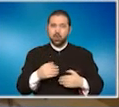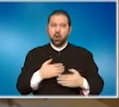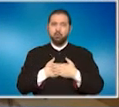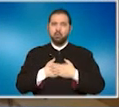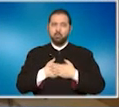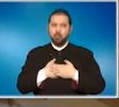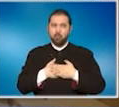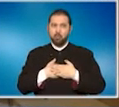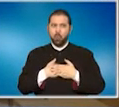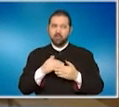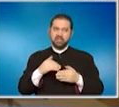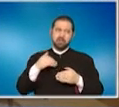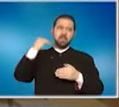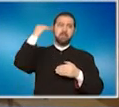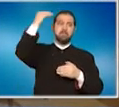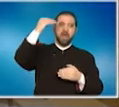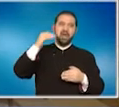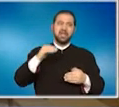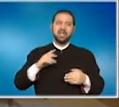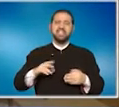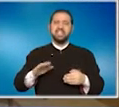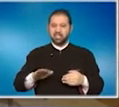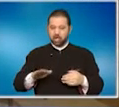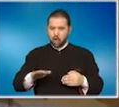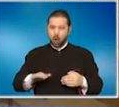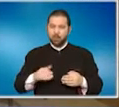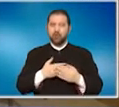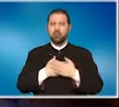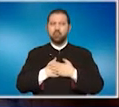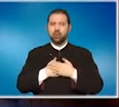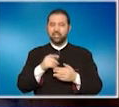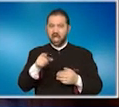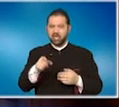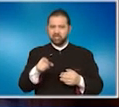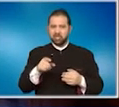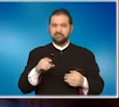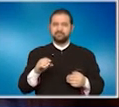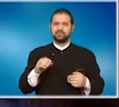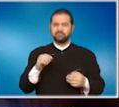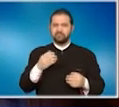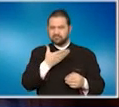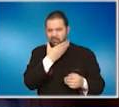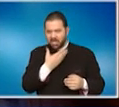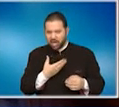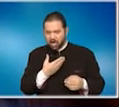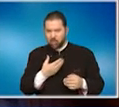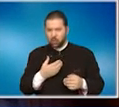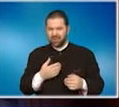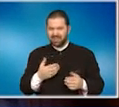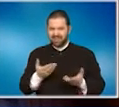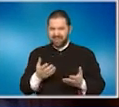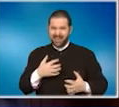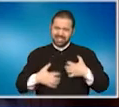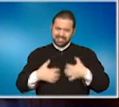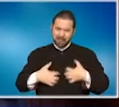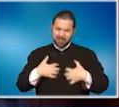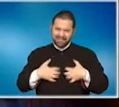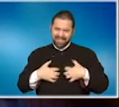mort. Cred că acel chelar, care era răpus întru totul de patima mâniei și de mânie iuțime